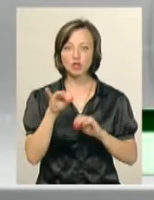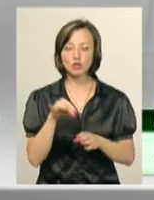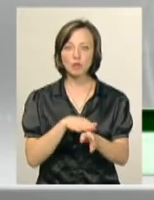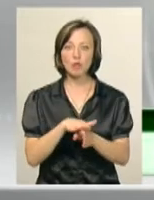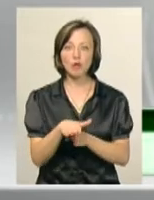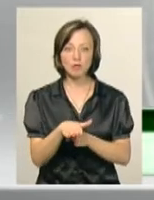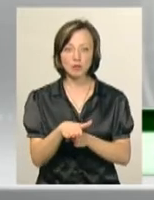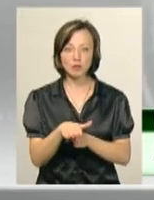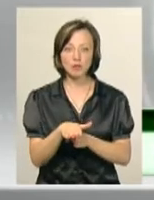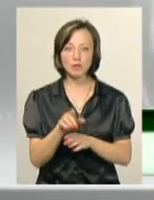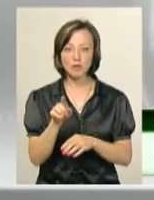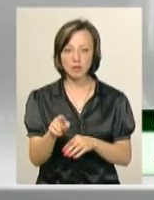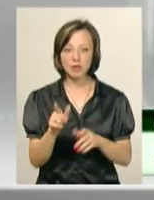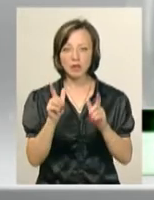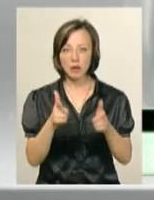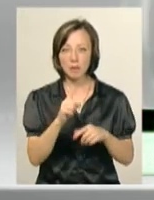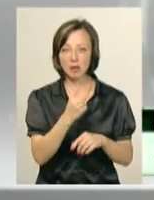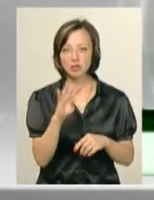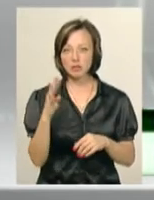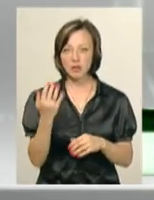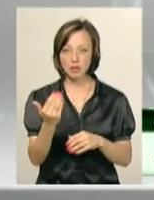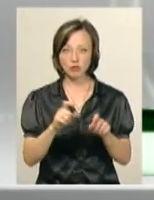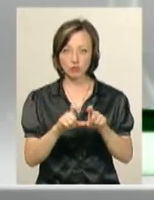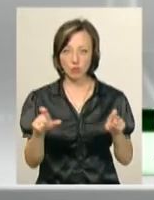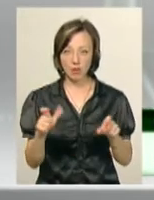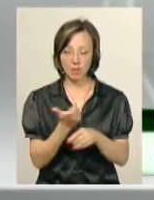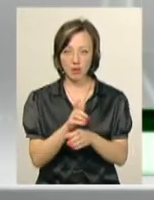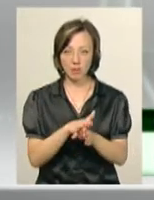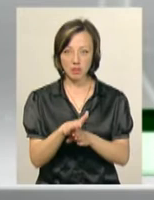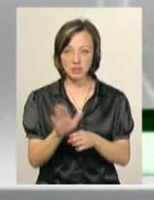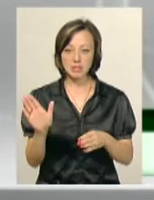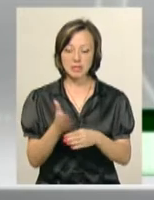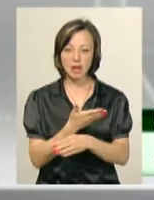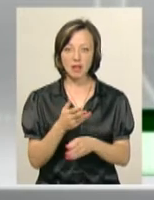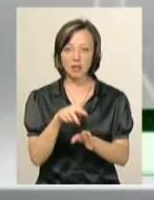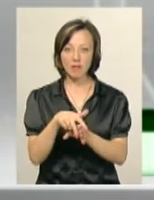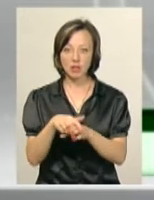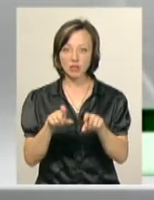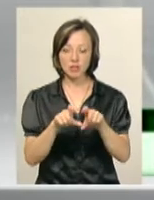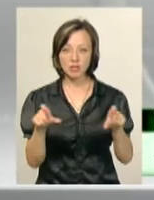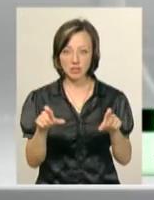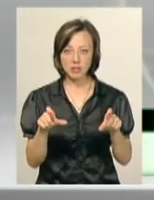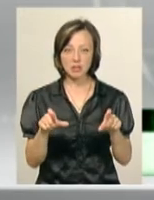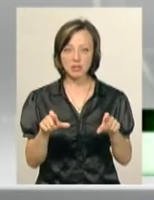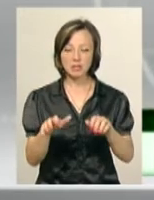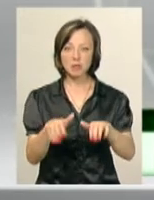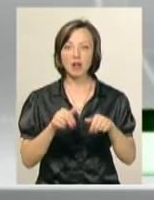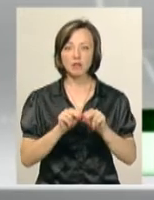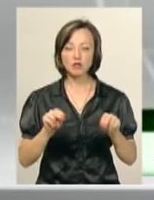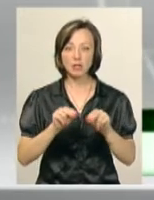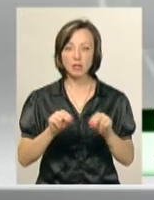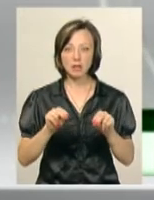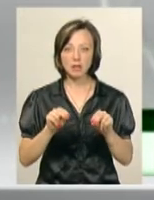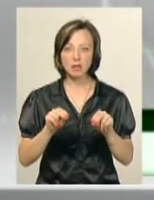закомплектовані вони перші, четверте класи їхні школи, дітьми. Зняли на вантаження шкіл, забрали в тих вчителів, які вчаться,